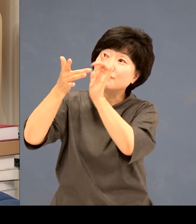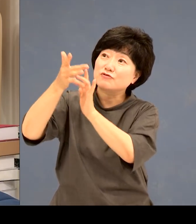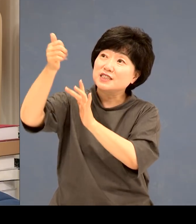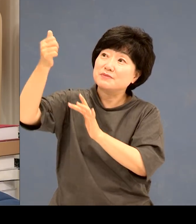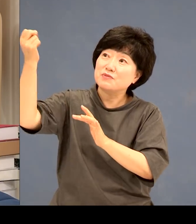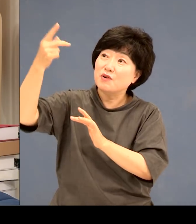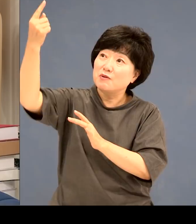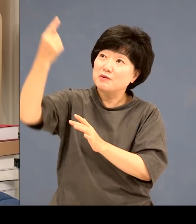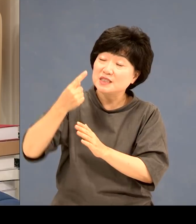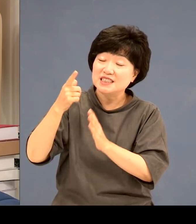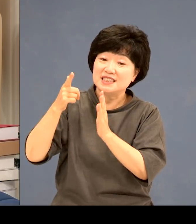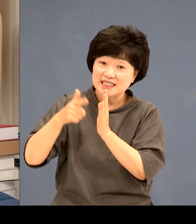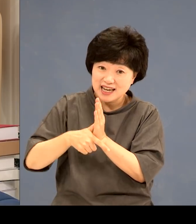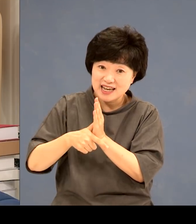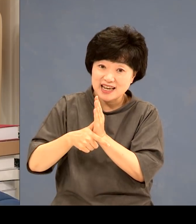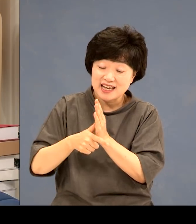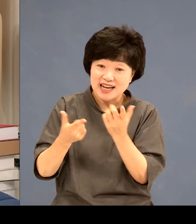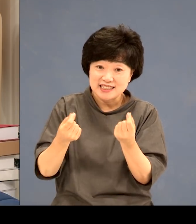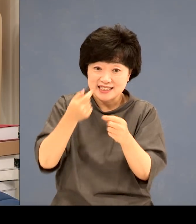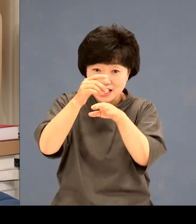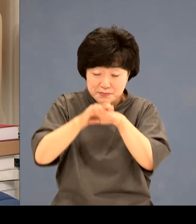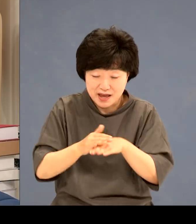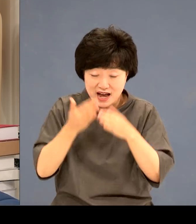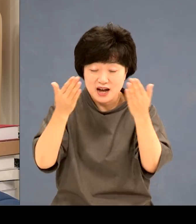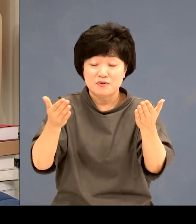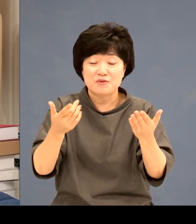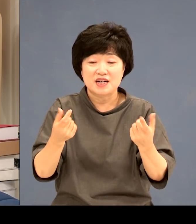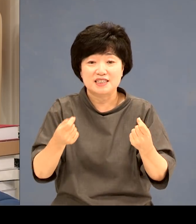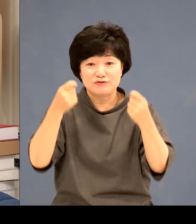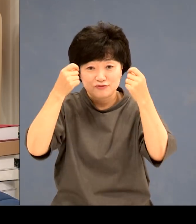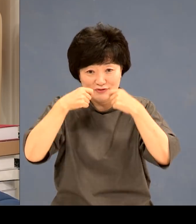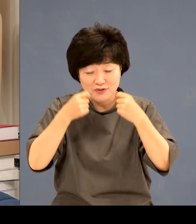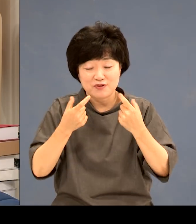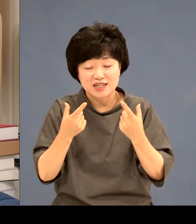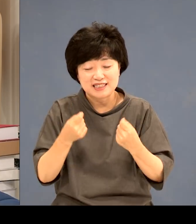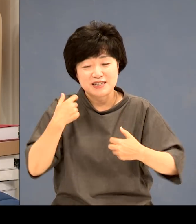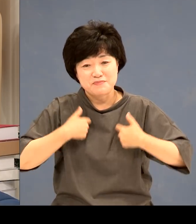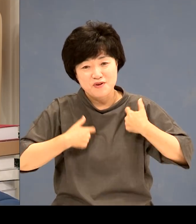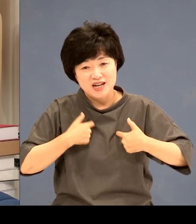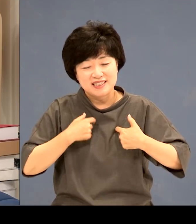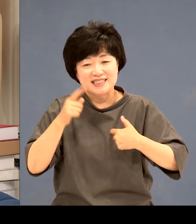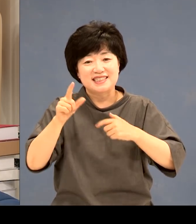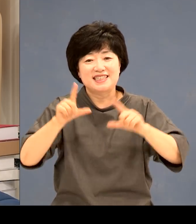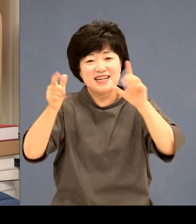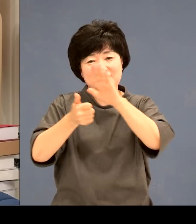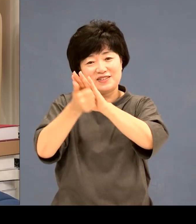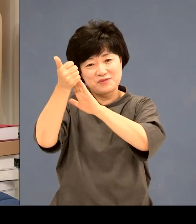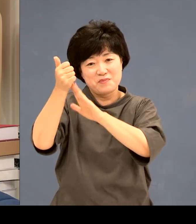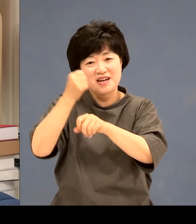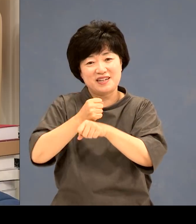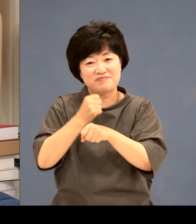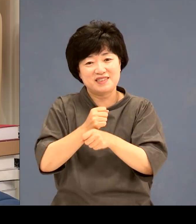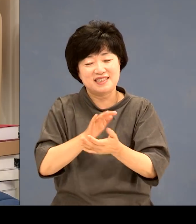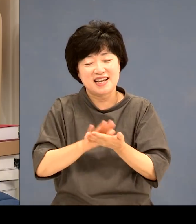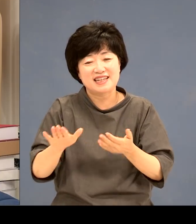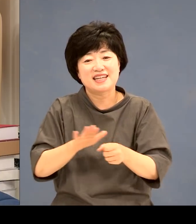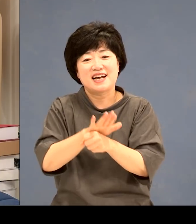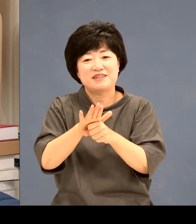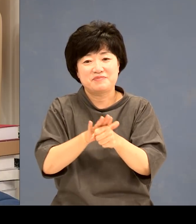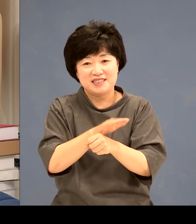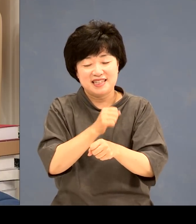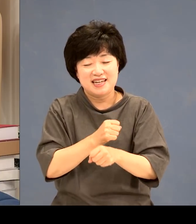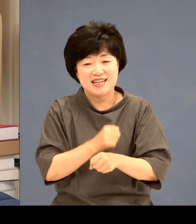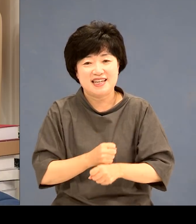주님 곧 오실 때에 함께 예배하고 함께 울고 기뻐하는 그날을 소망합니다.